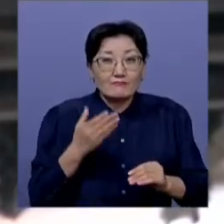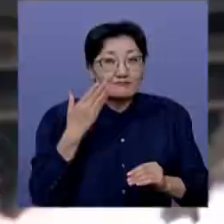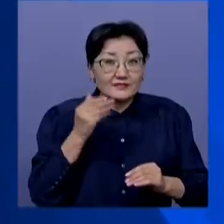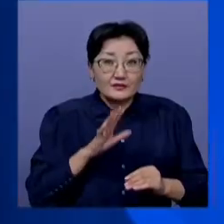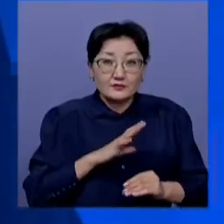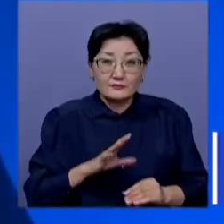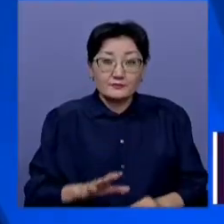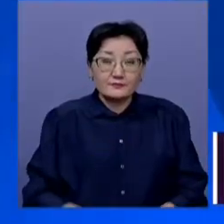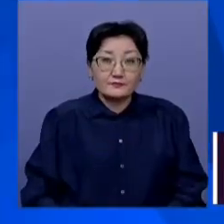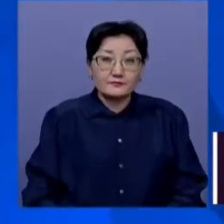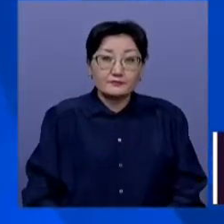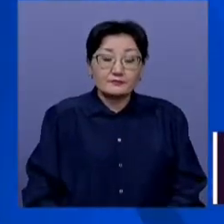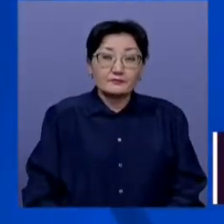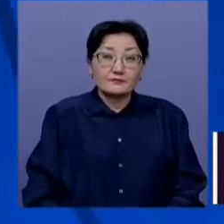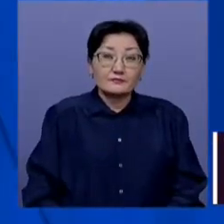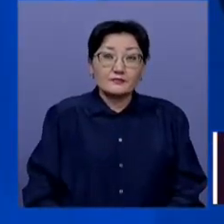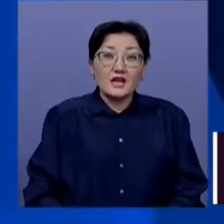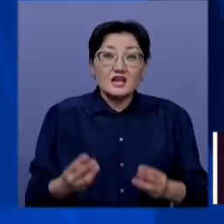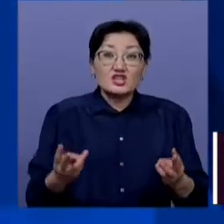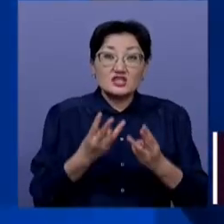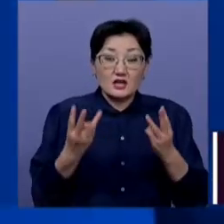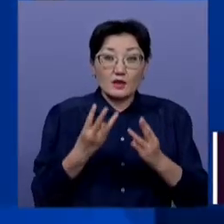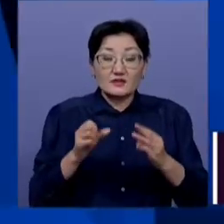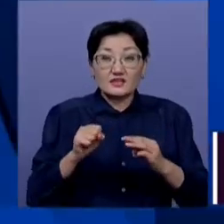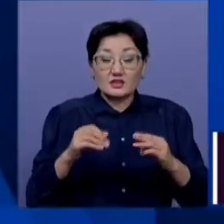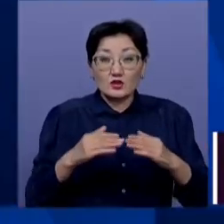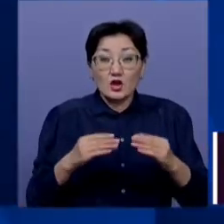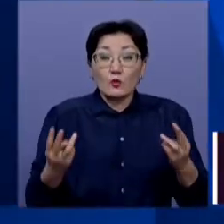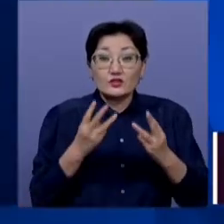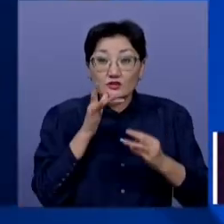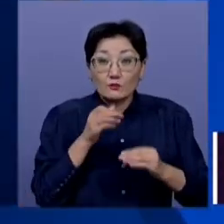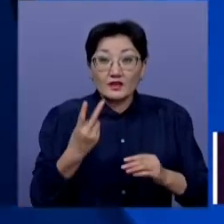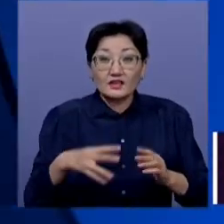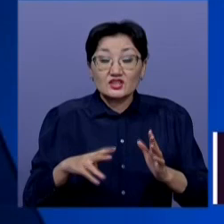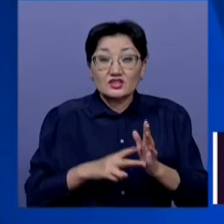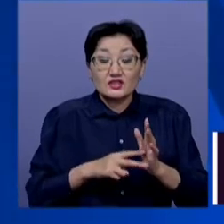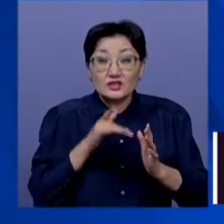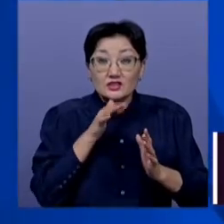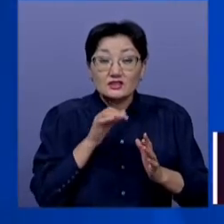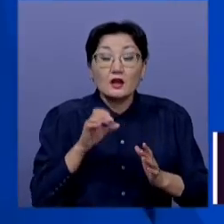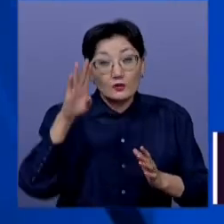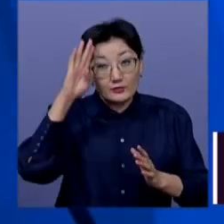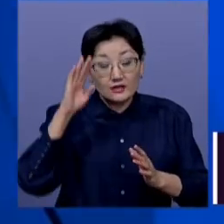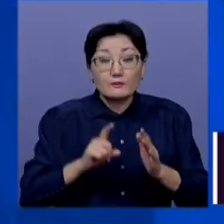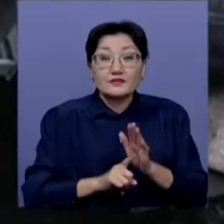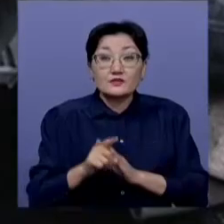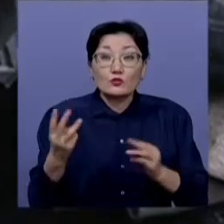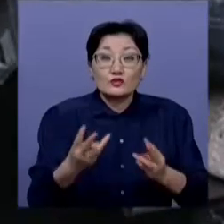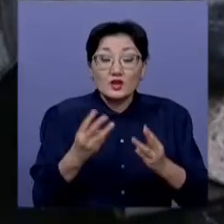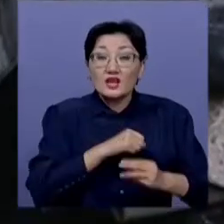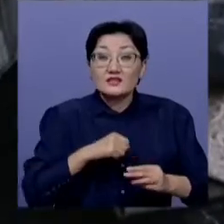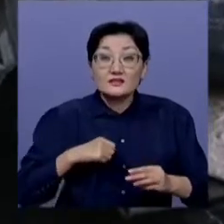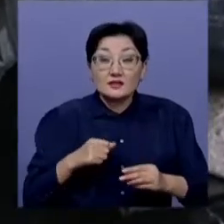соқпапты. Ангар жанып жатыр. Өрт кезінде 47 жасар Олег есімді азамат бастапқыда өртті